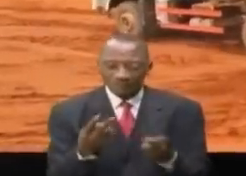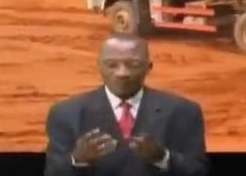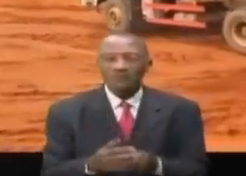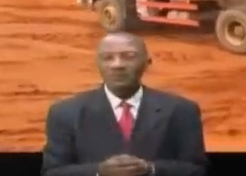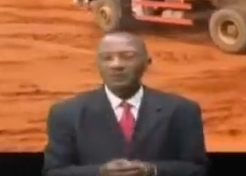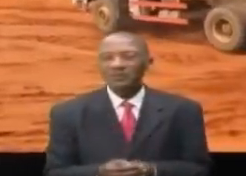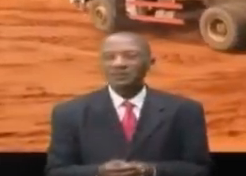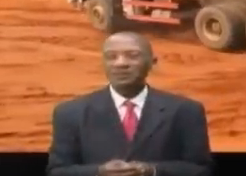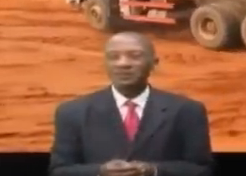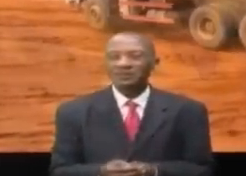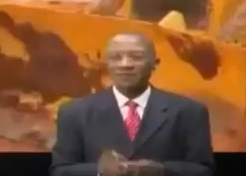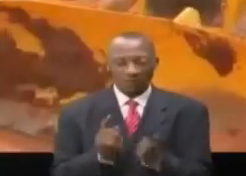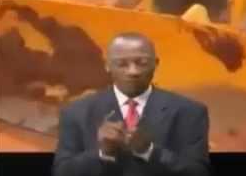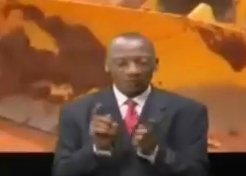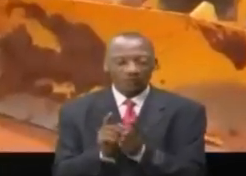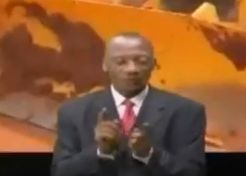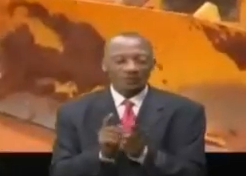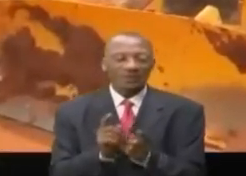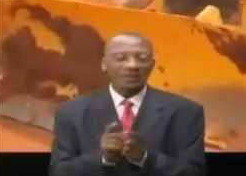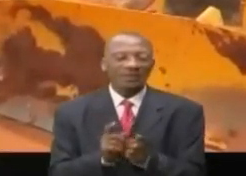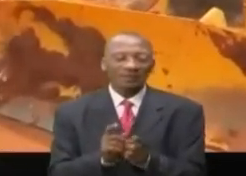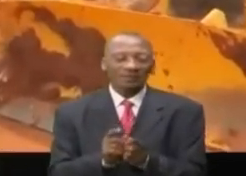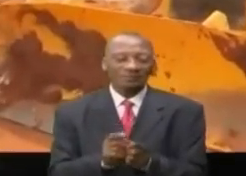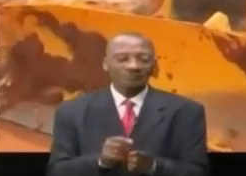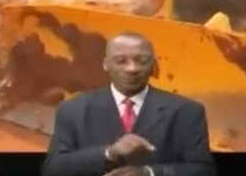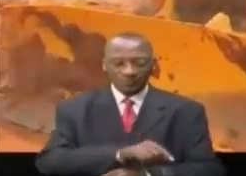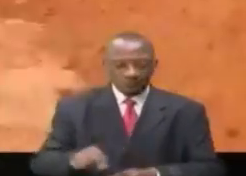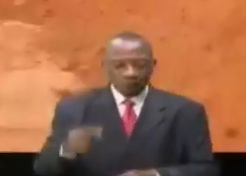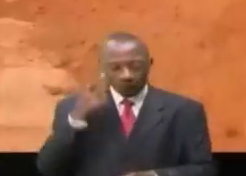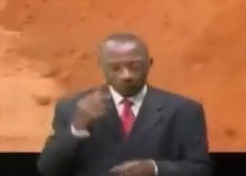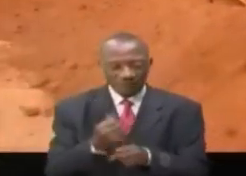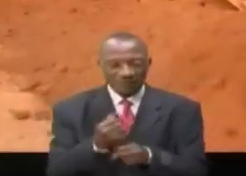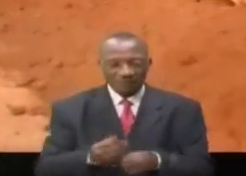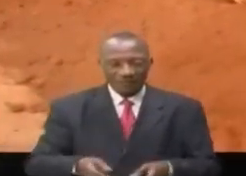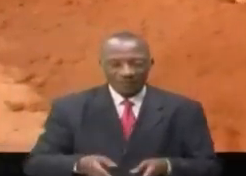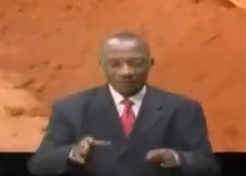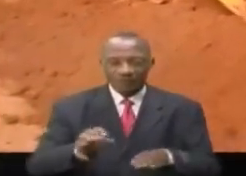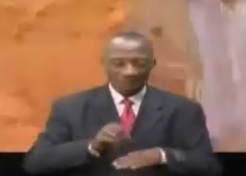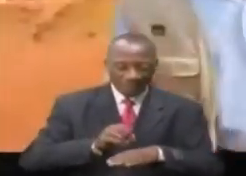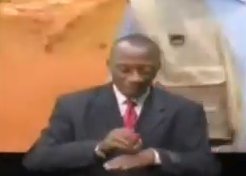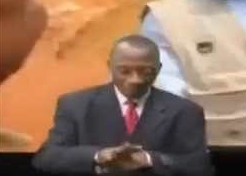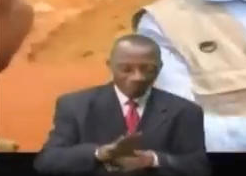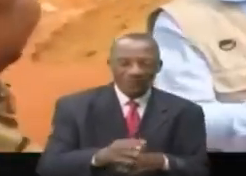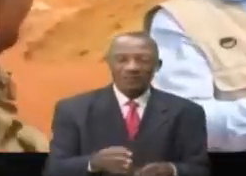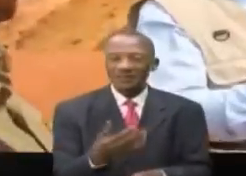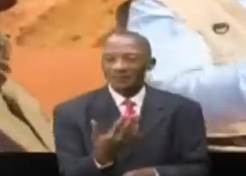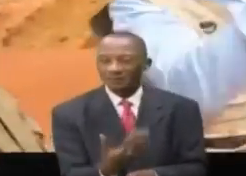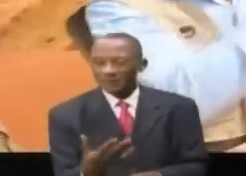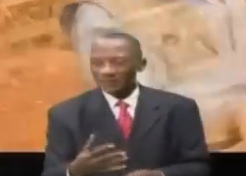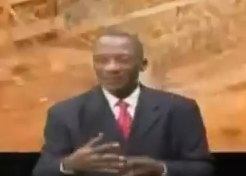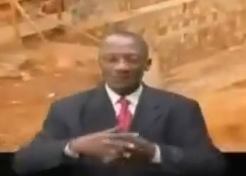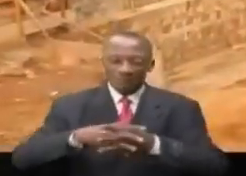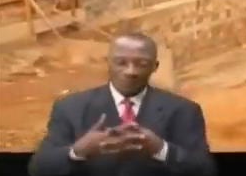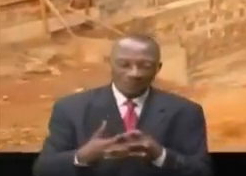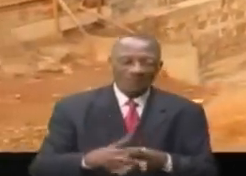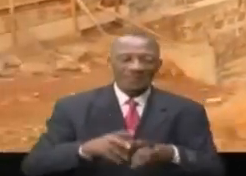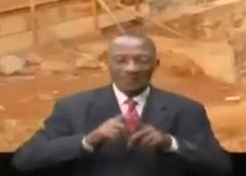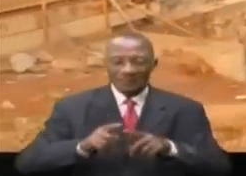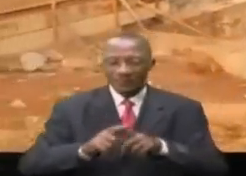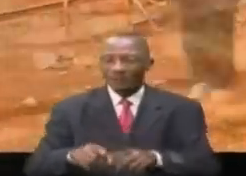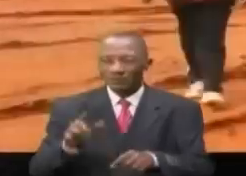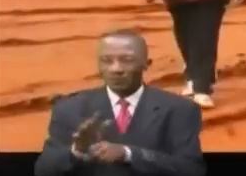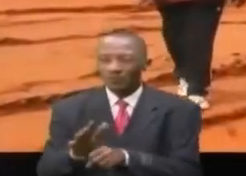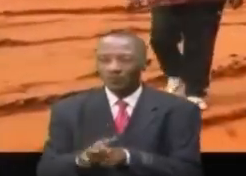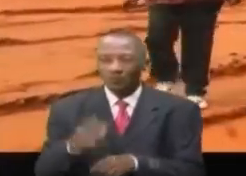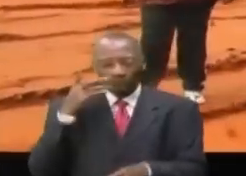l'OVD Kassai des engins de lutte anti-érosive flambant neuf. Sur ce site, comme celui d'Entumba Mwena Mwanza,